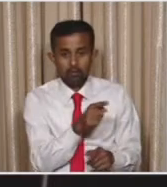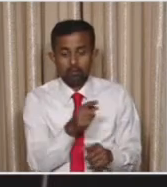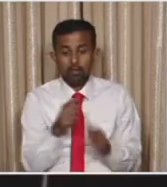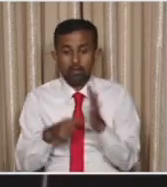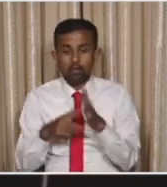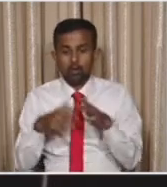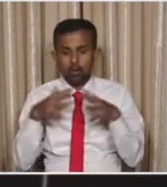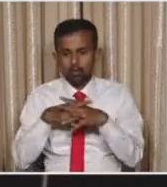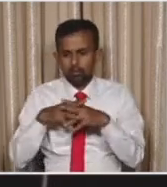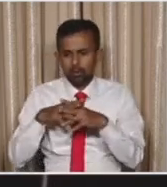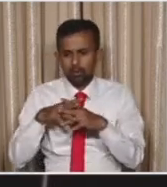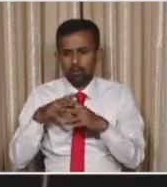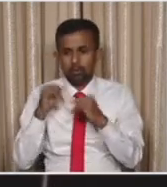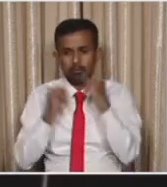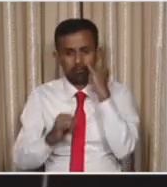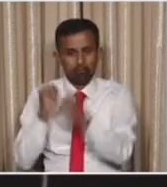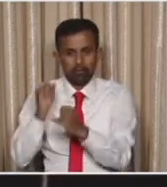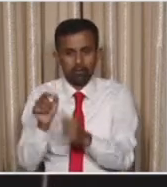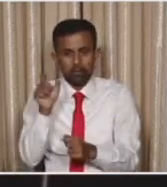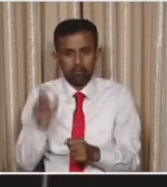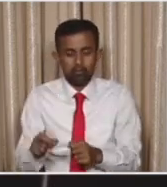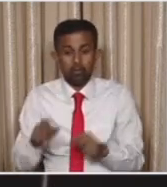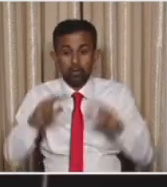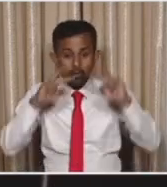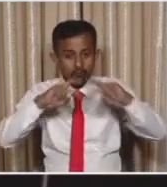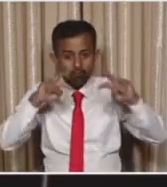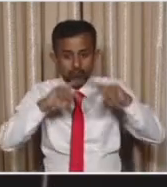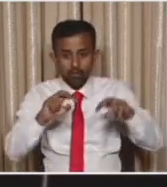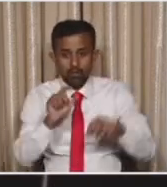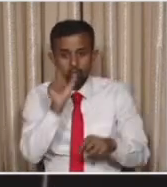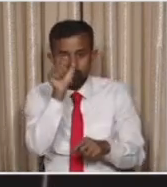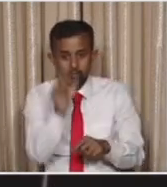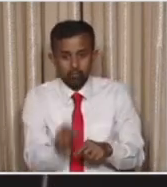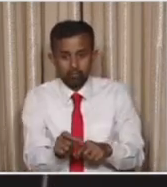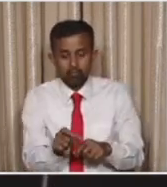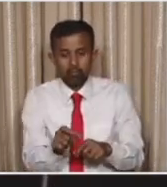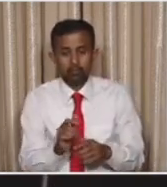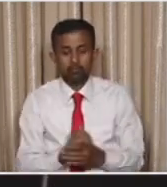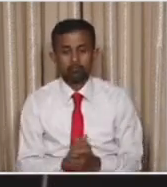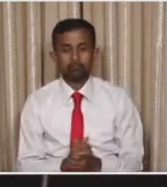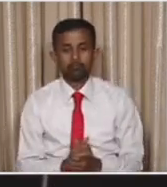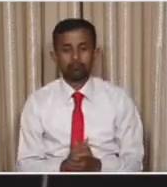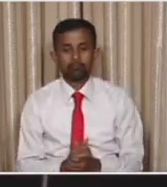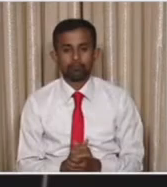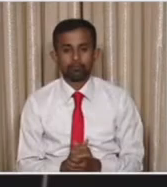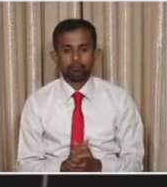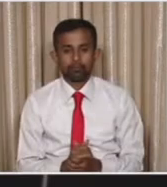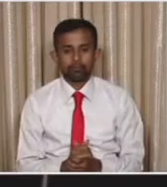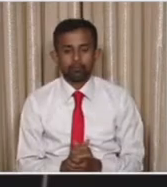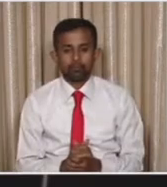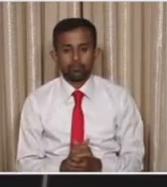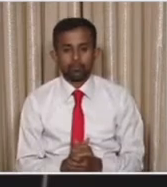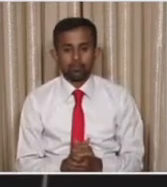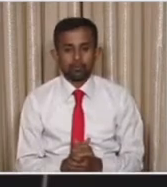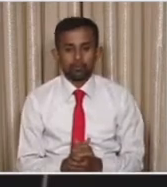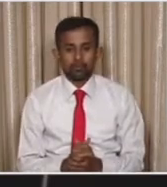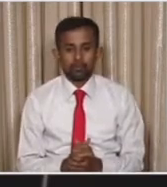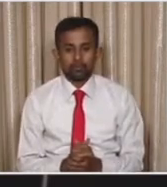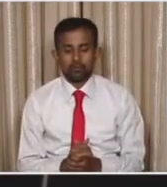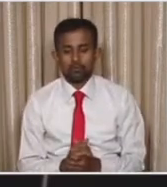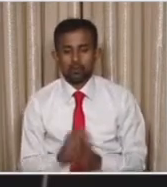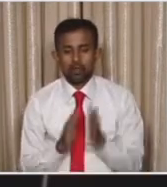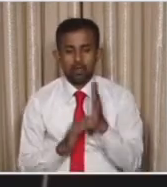නීතිය පිළිබඳව විවේචනය කරන අයයි විශ්ලේෂණය කරන අයයි it is there already minister I thank you for that's why I'm